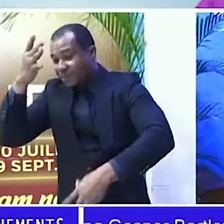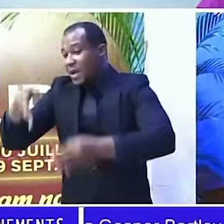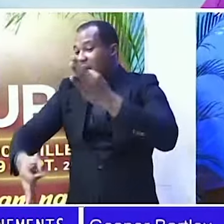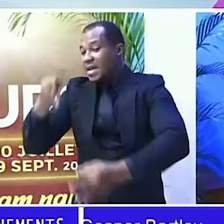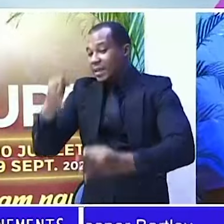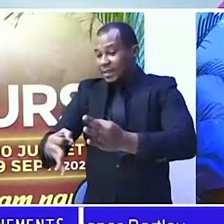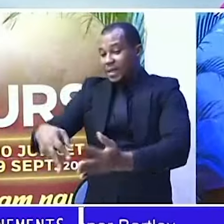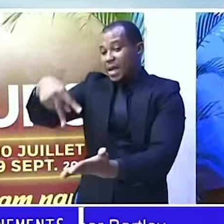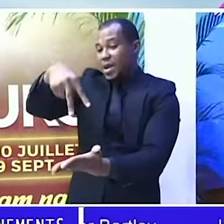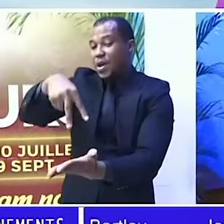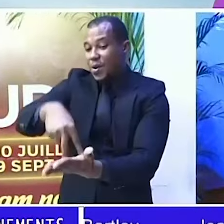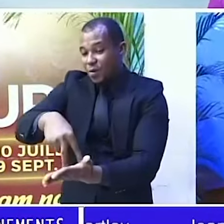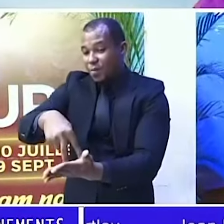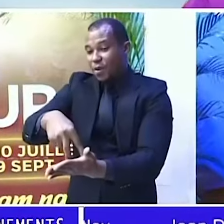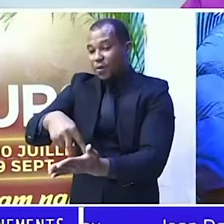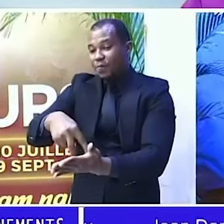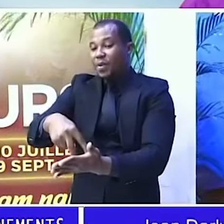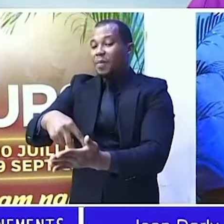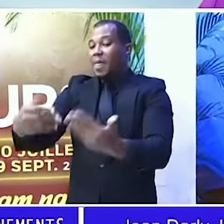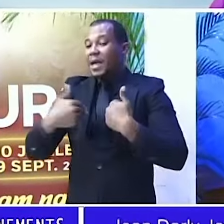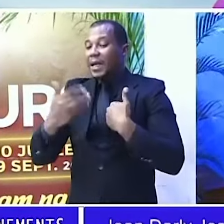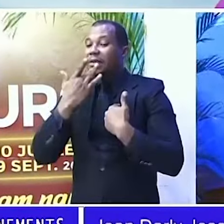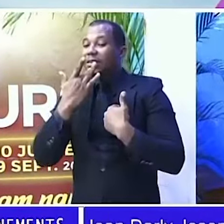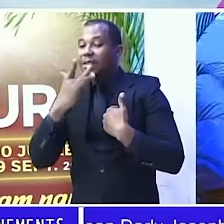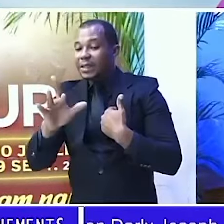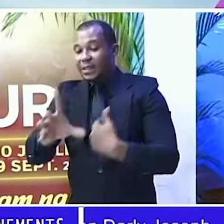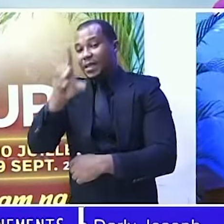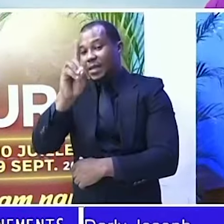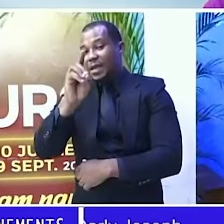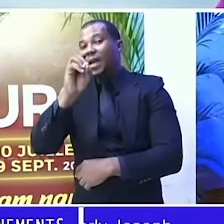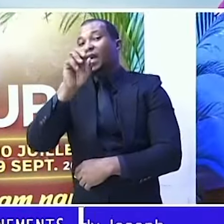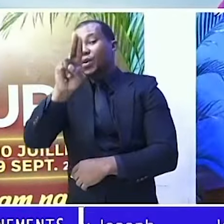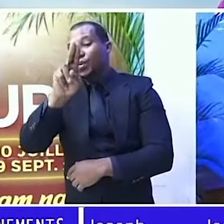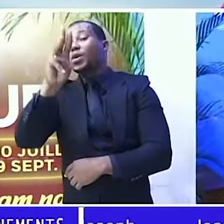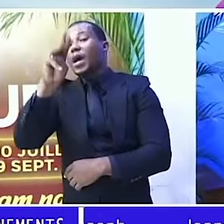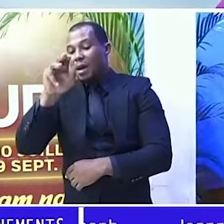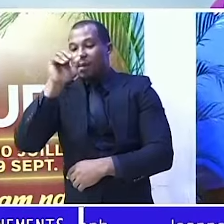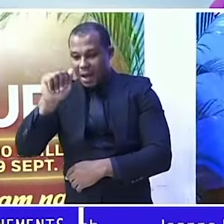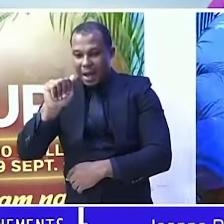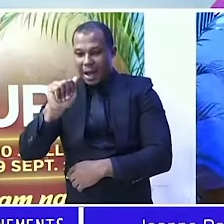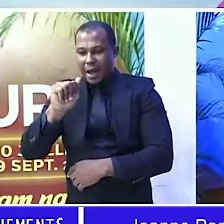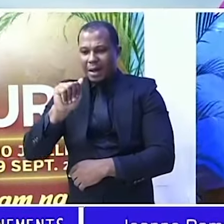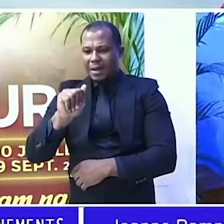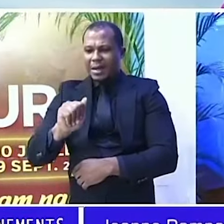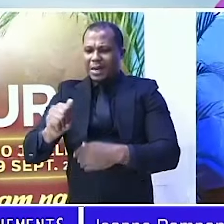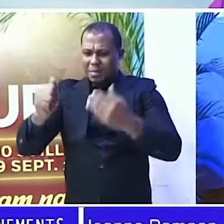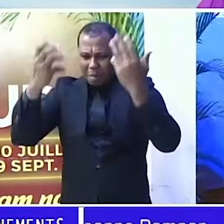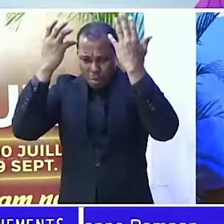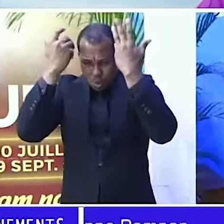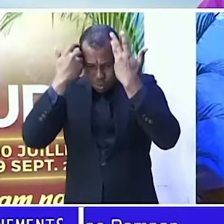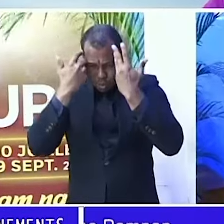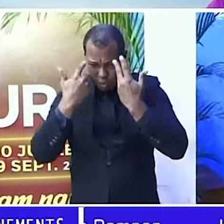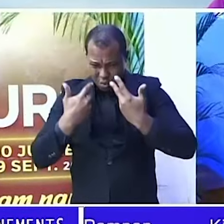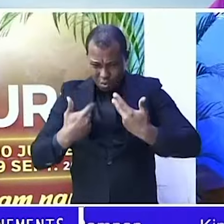père qui campé bon monde ça grand pile chance c'est Monseigneur Dumas. Tellement il brûlé même dans